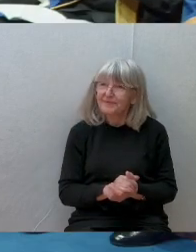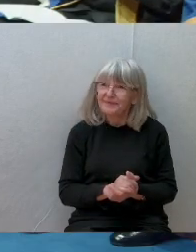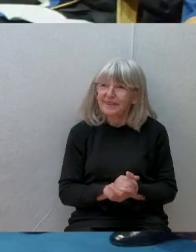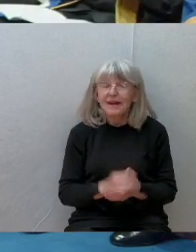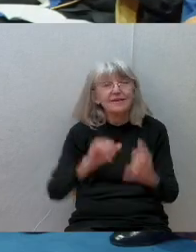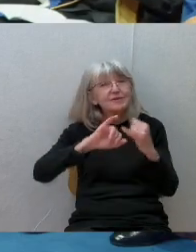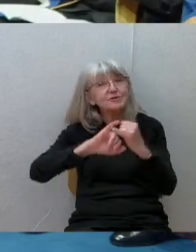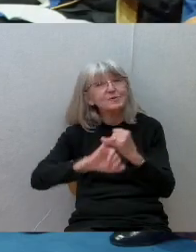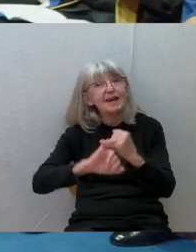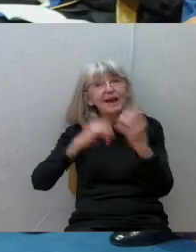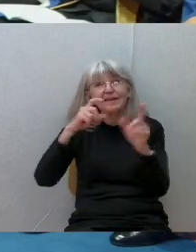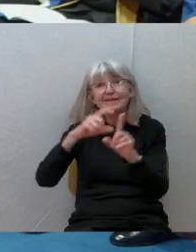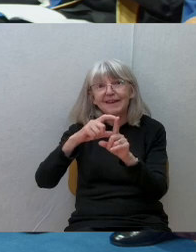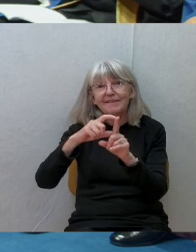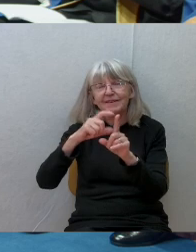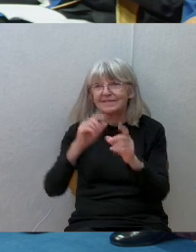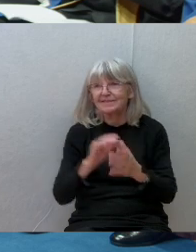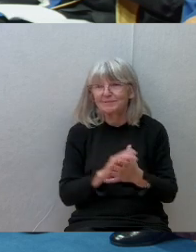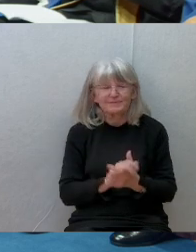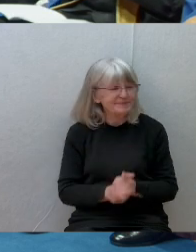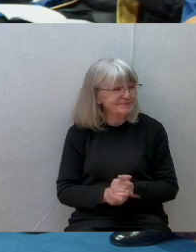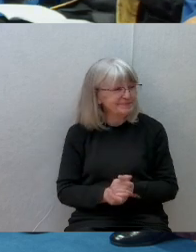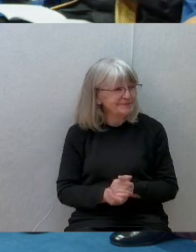Suzanne Davies.